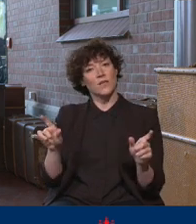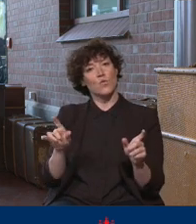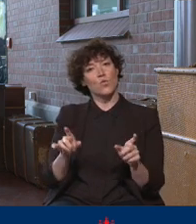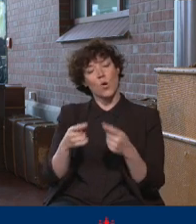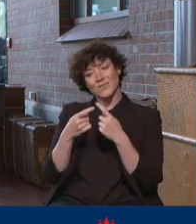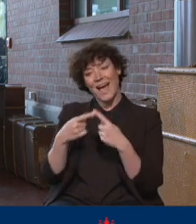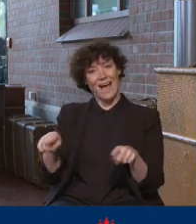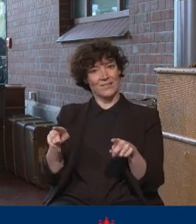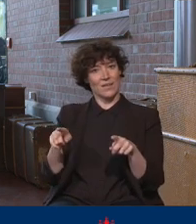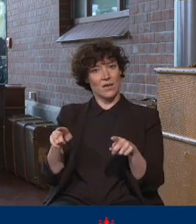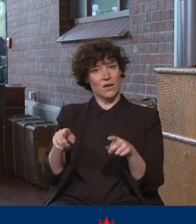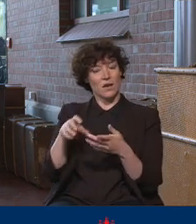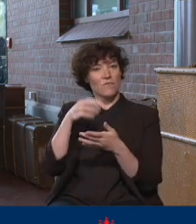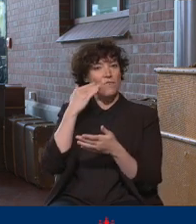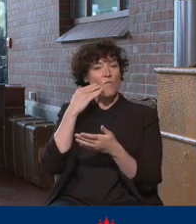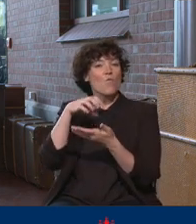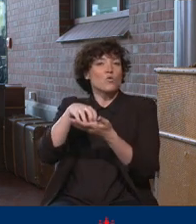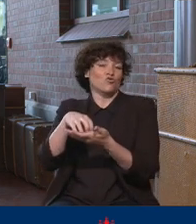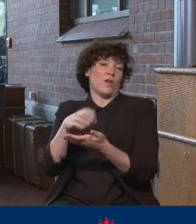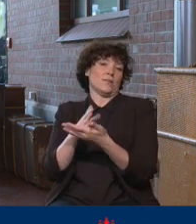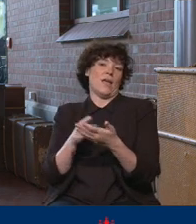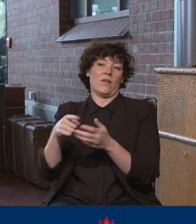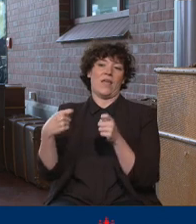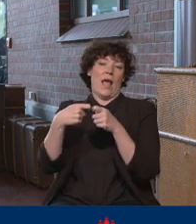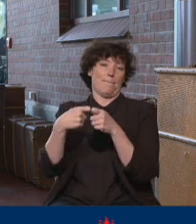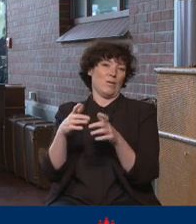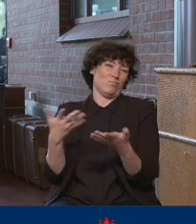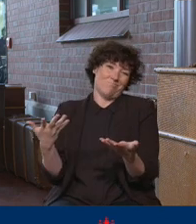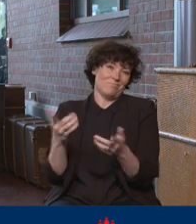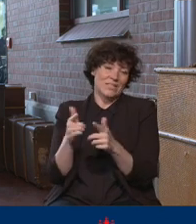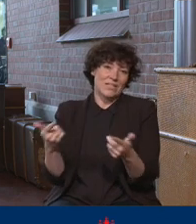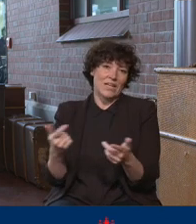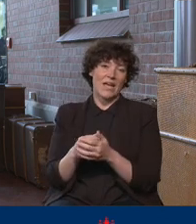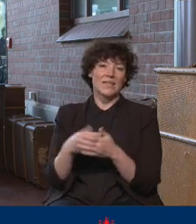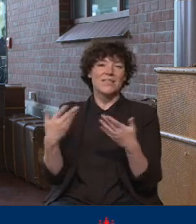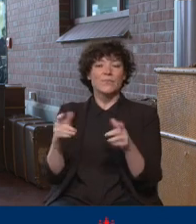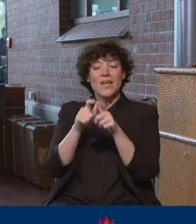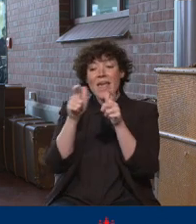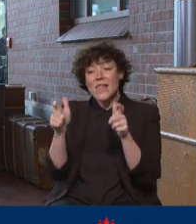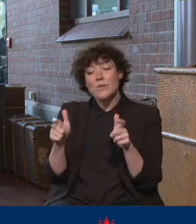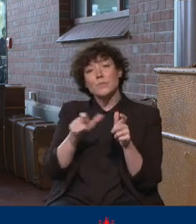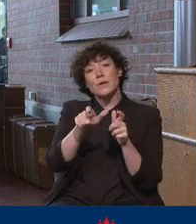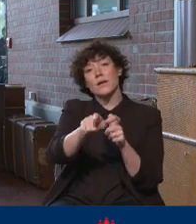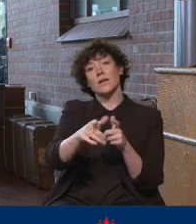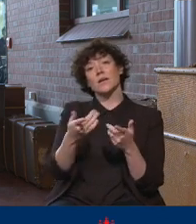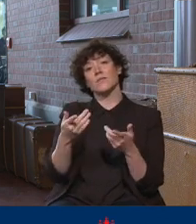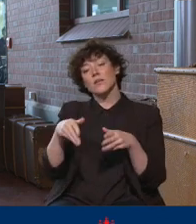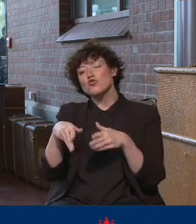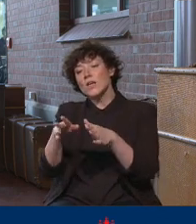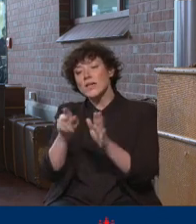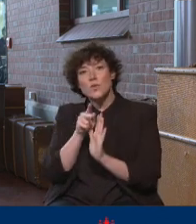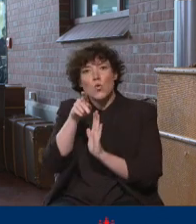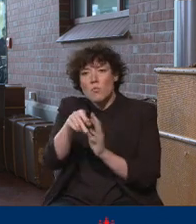wir sind umgeben von der elbe einer schier unüberbrückbaren straße der bahnlinie sowie gewerbe und industrie